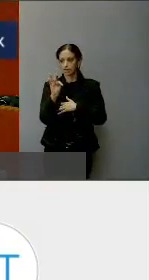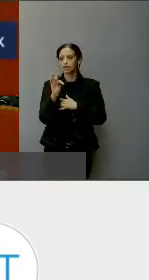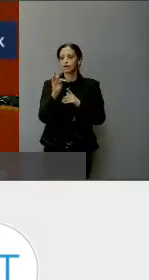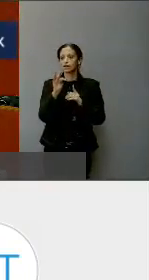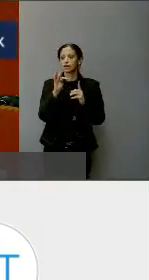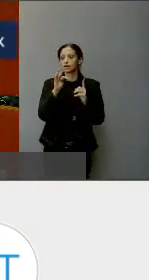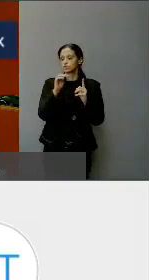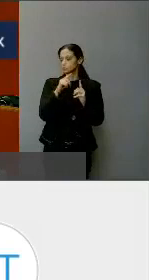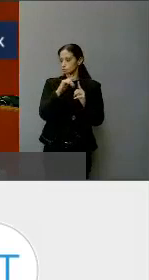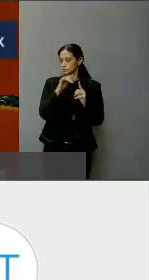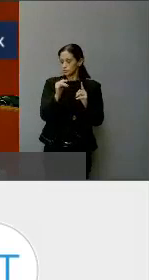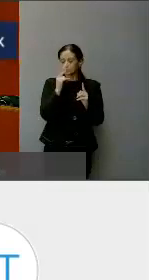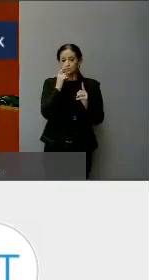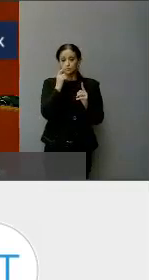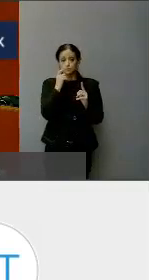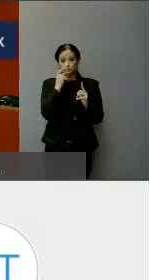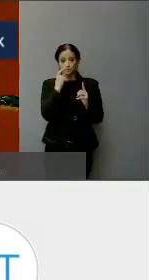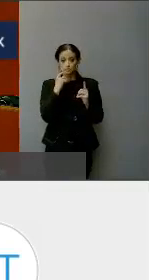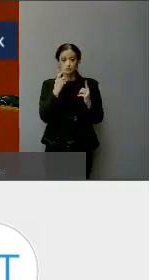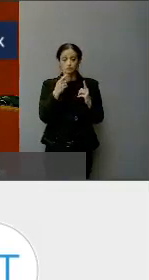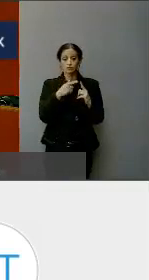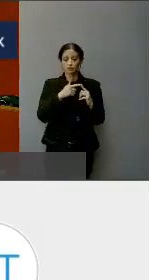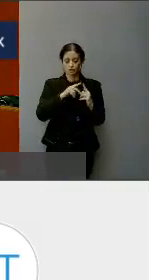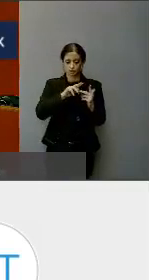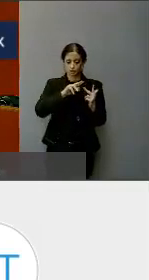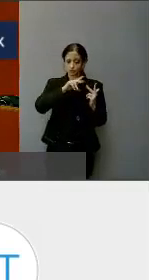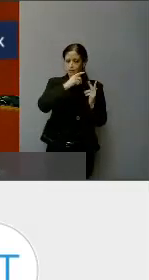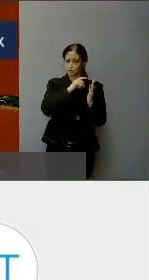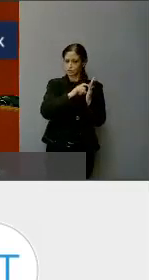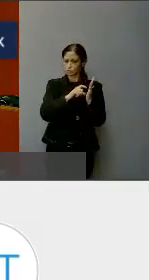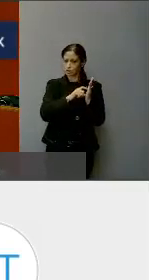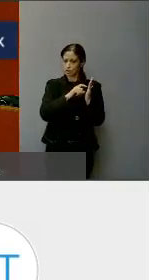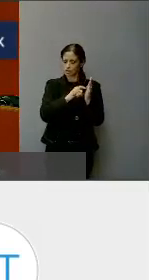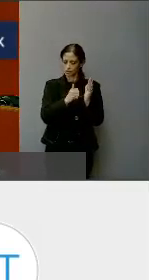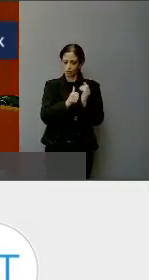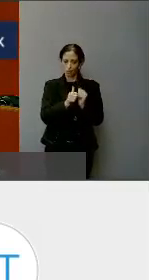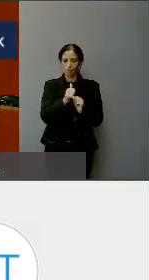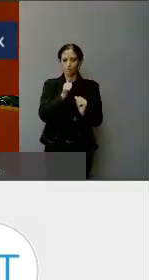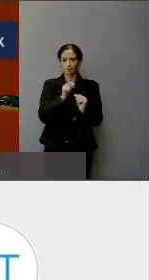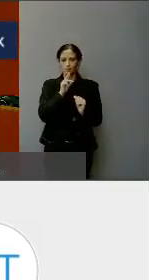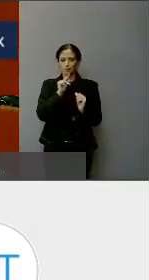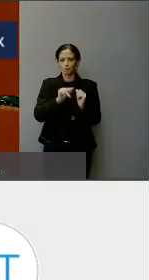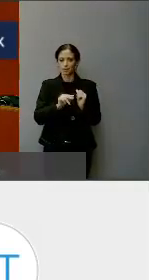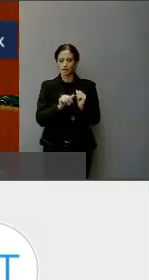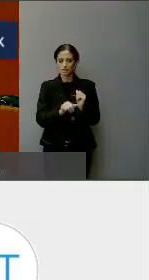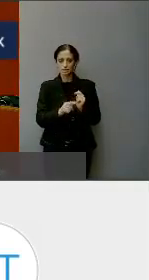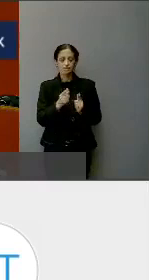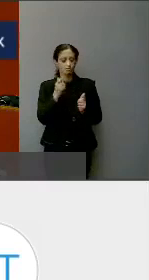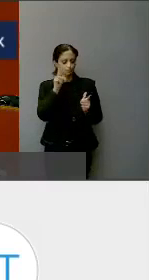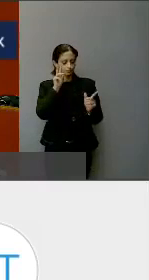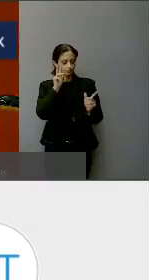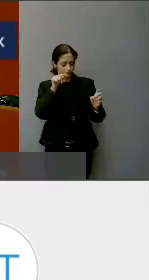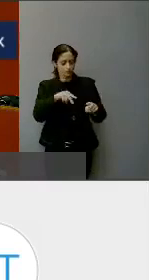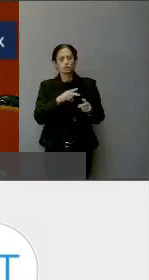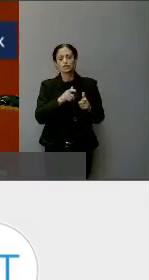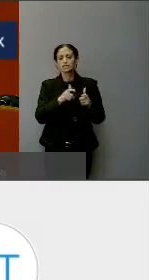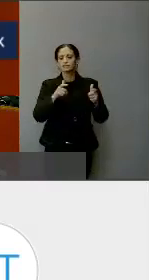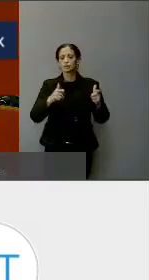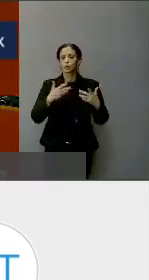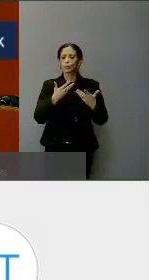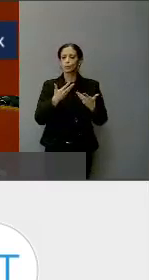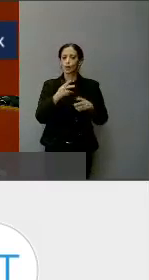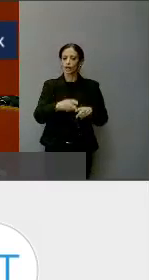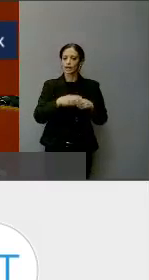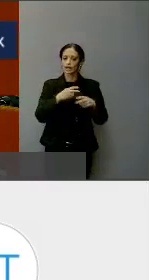140 il al terzo paragrafo nelle premesse dove si dice sviluppo agricolo delle area rurale del territorio